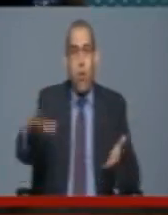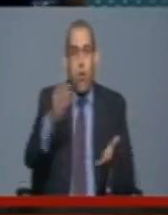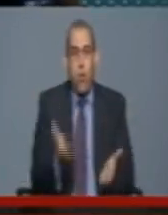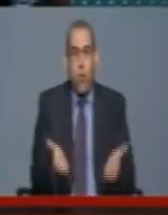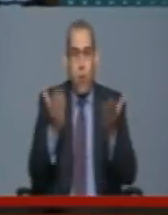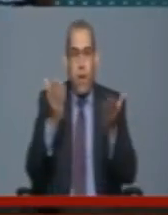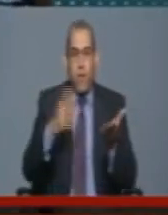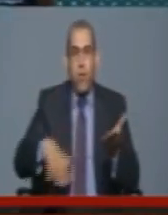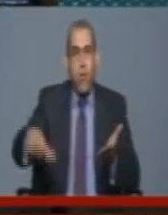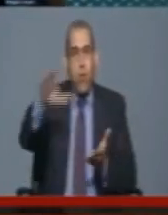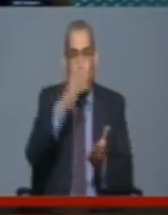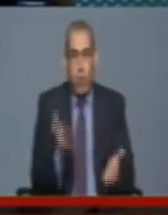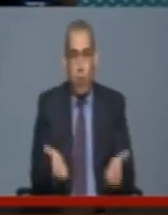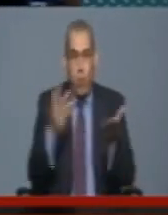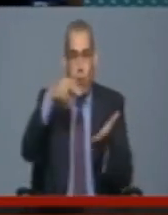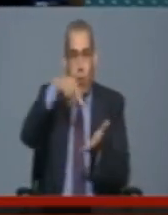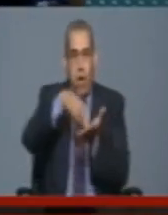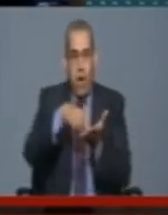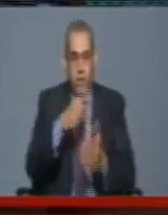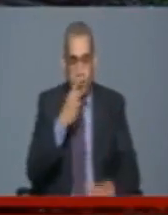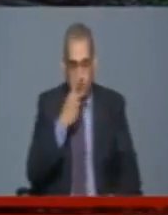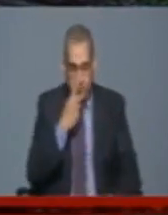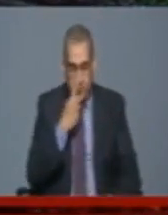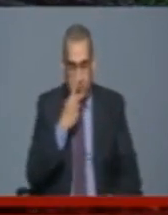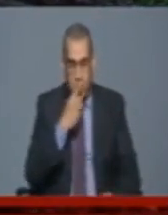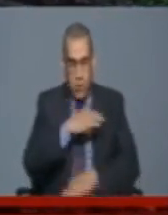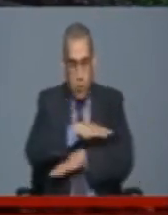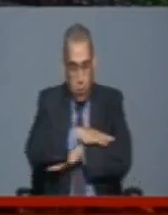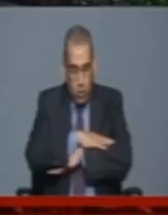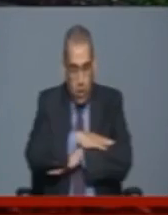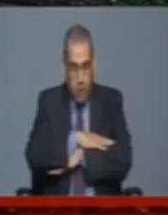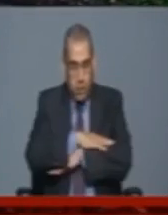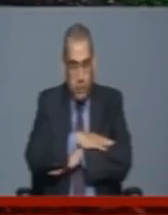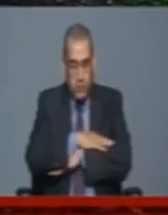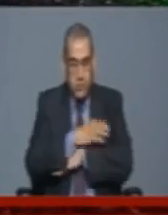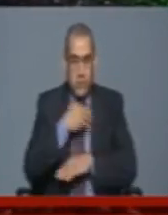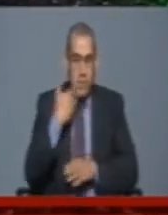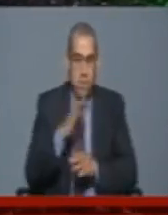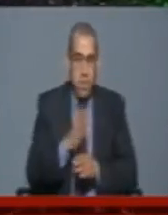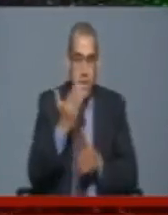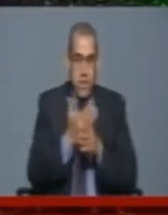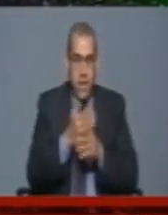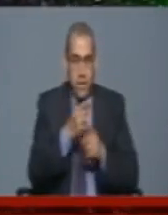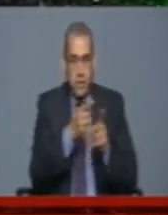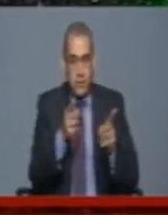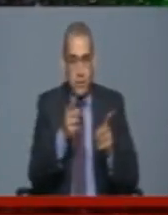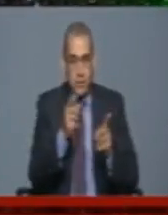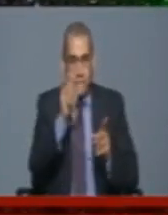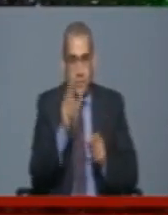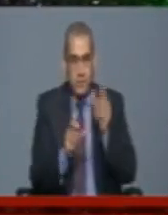نقف جميعا تقديرا واحتراما وحدادا على